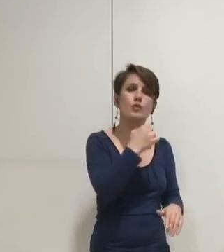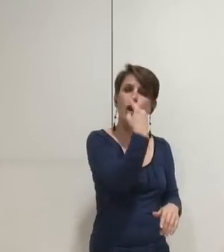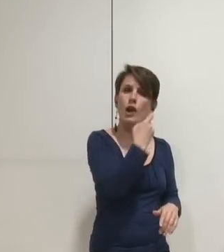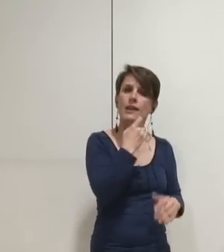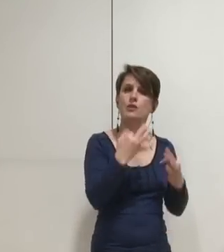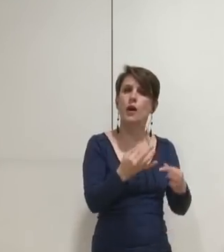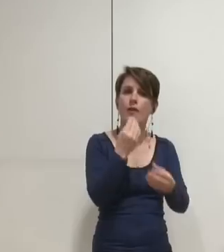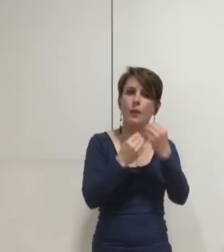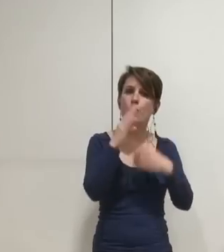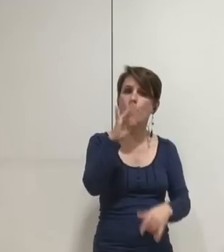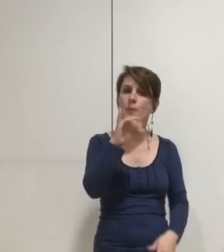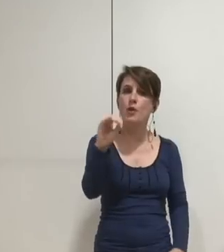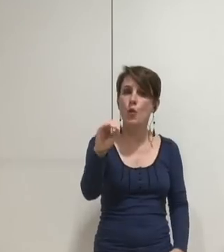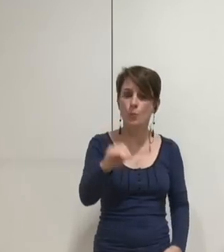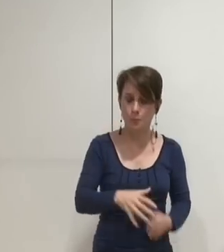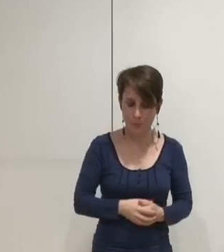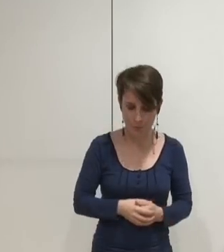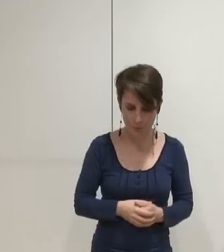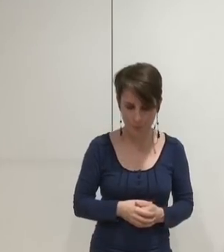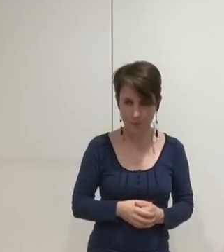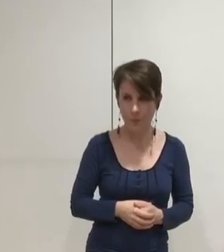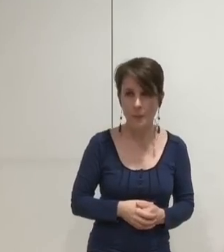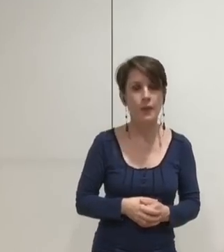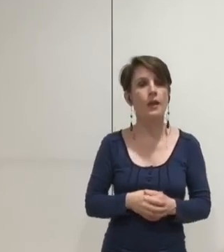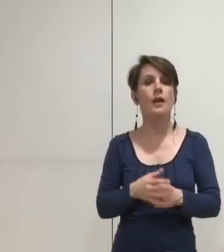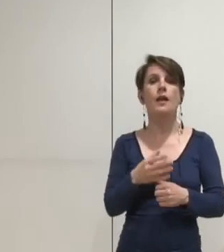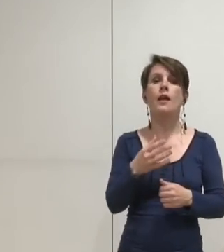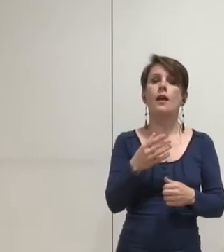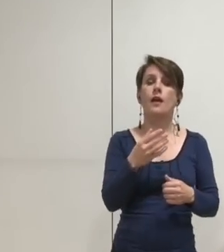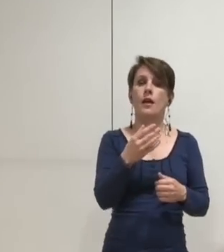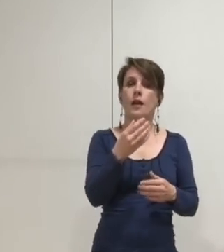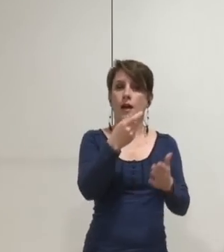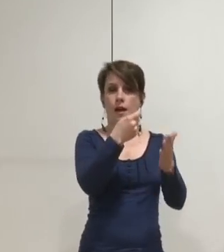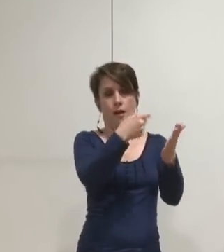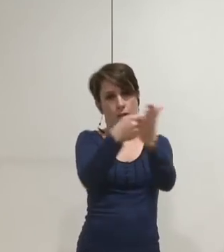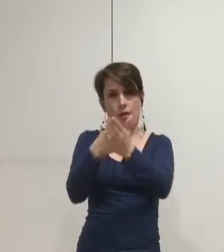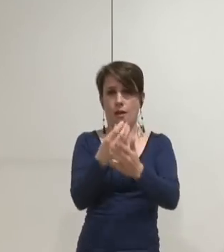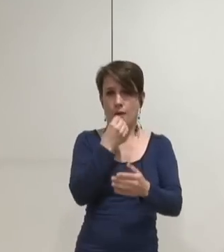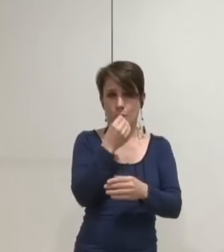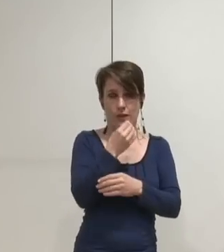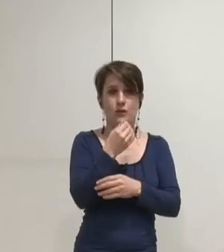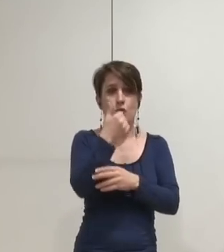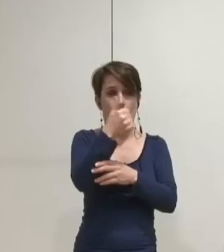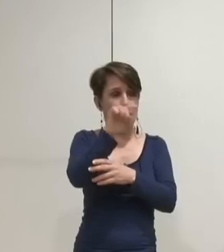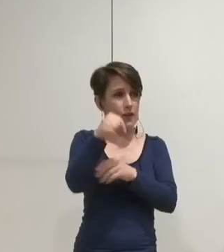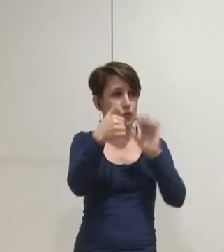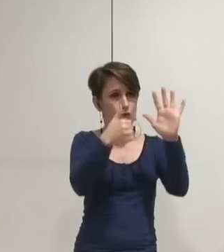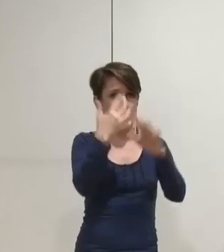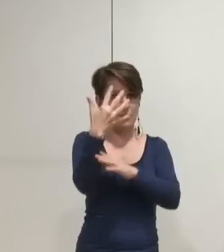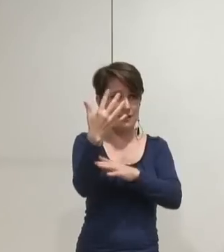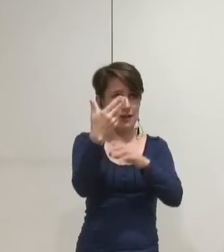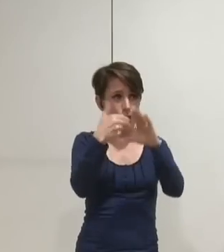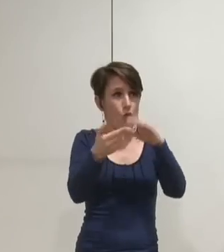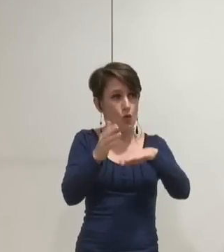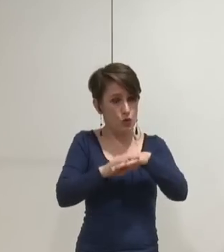que la la partie d'enrée alimentaire est de 165 € sur 10,89 € pour la pause